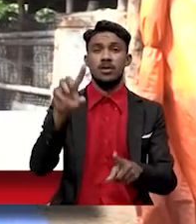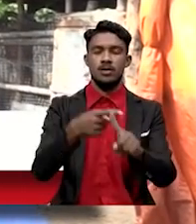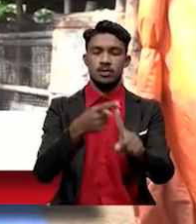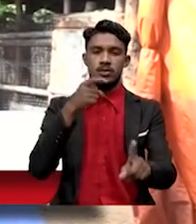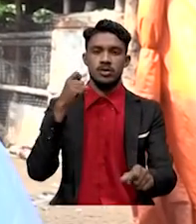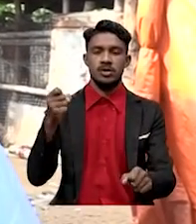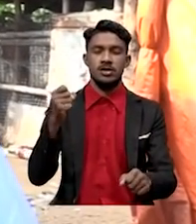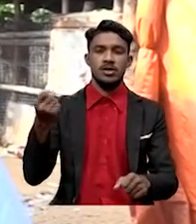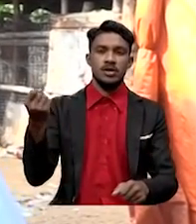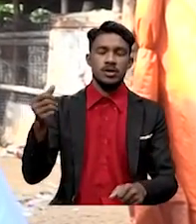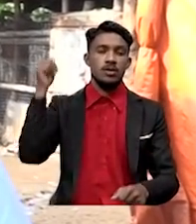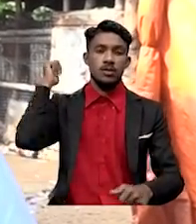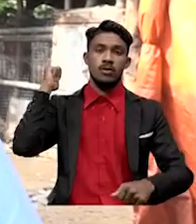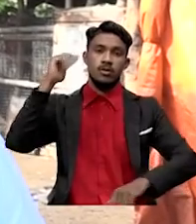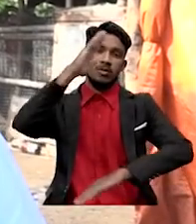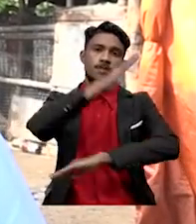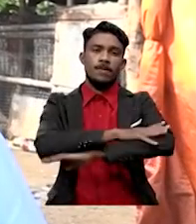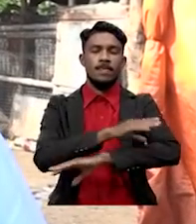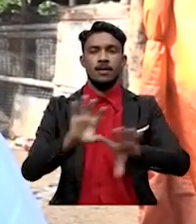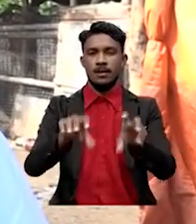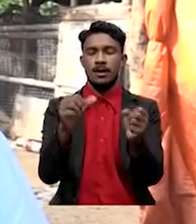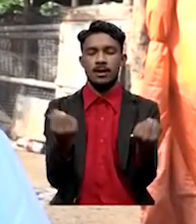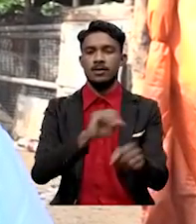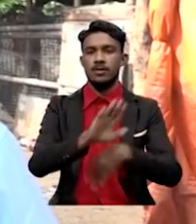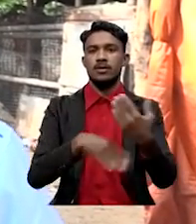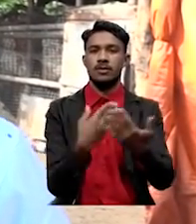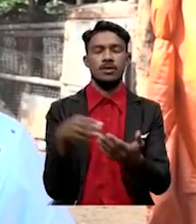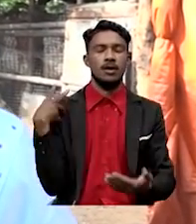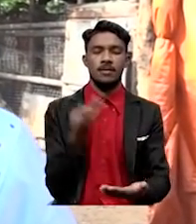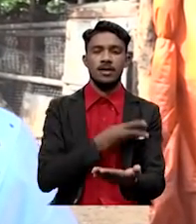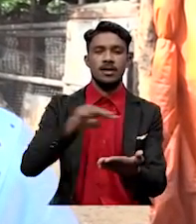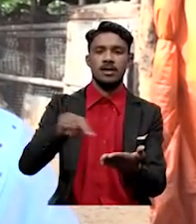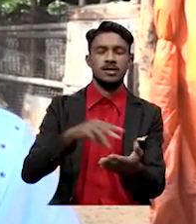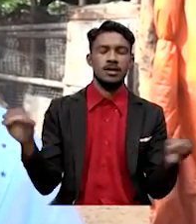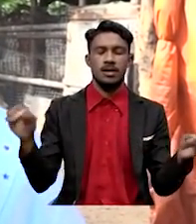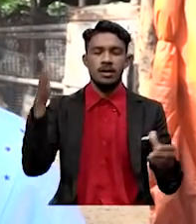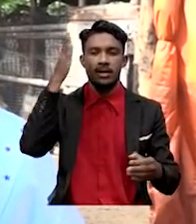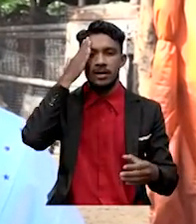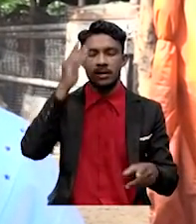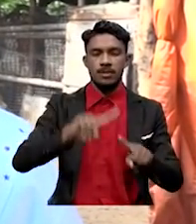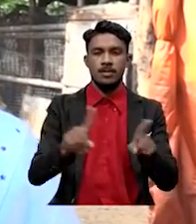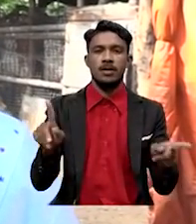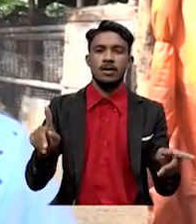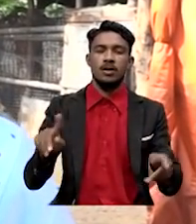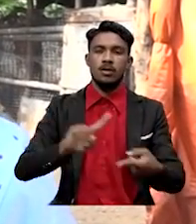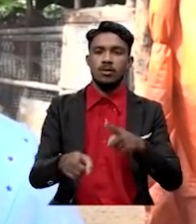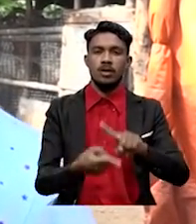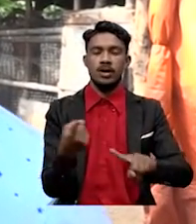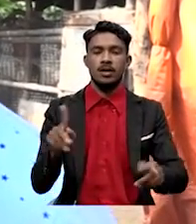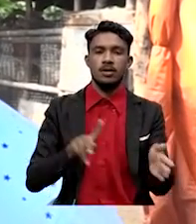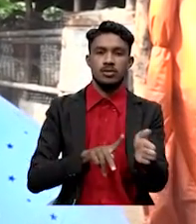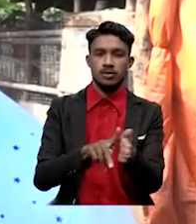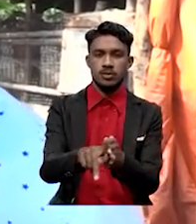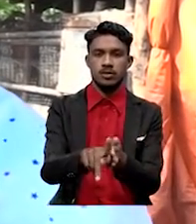rangutu. Sira dun malus kotuk mata mai ami dang selene am latin butira akfurak nema kolegane ni son dun ni je blant son ene